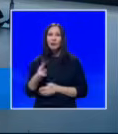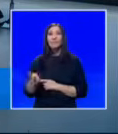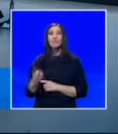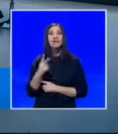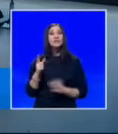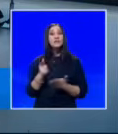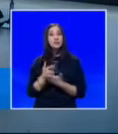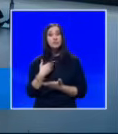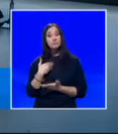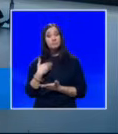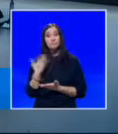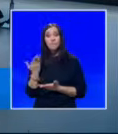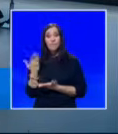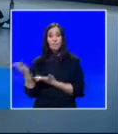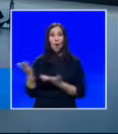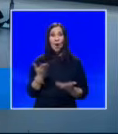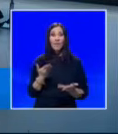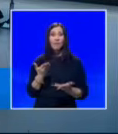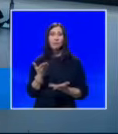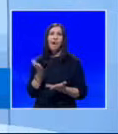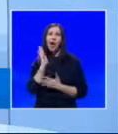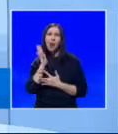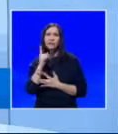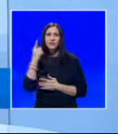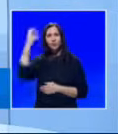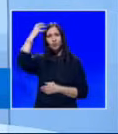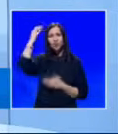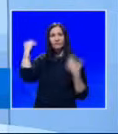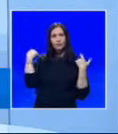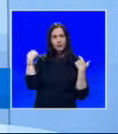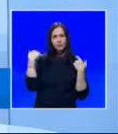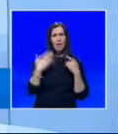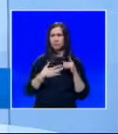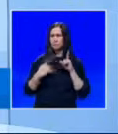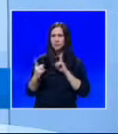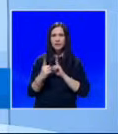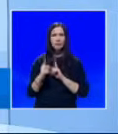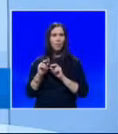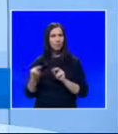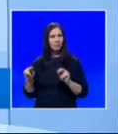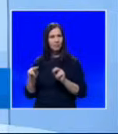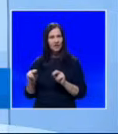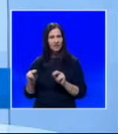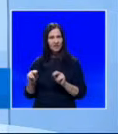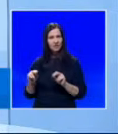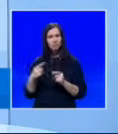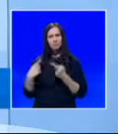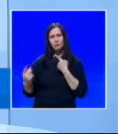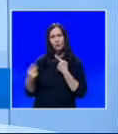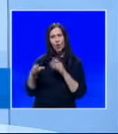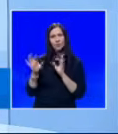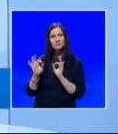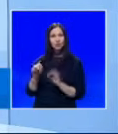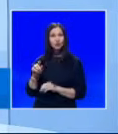година, бях поканен да чета лекции в един от държавните университети там и съм се срещал с преподаватели. И сме говорили